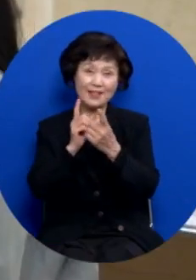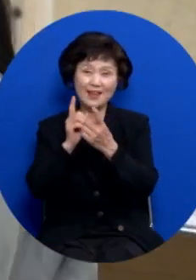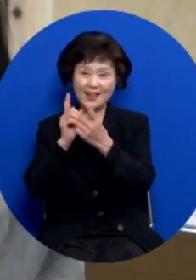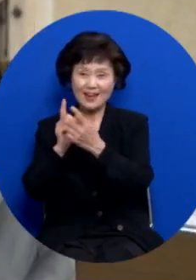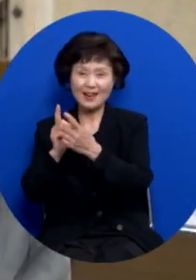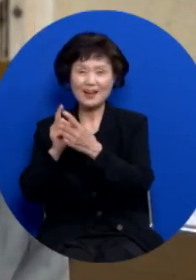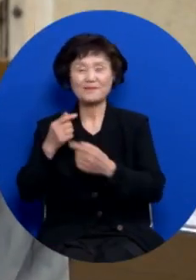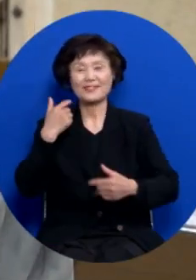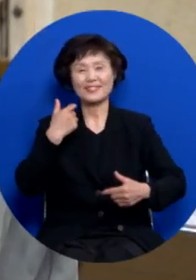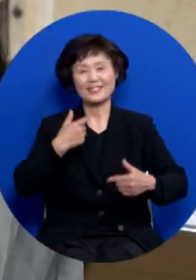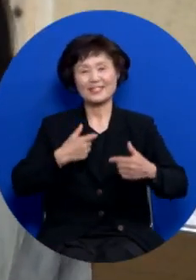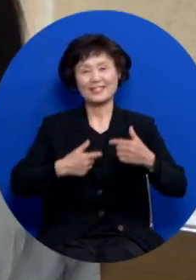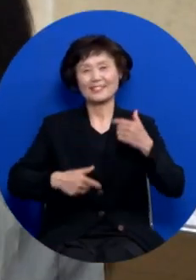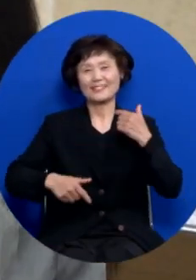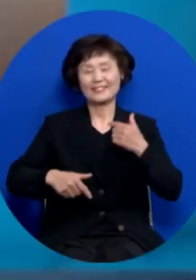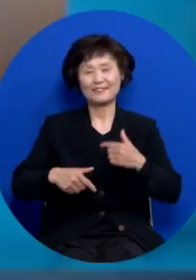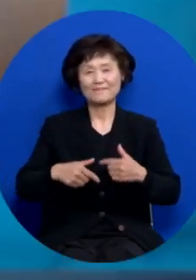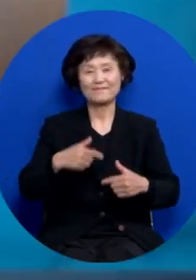기뻐합니다.